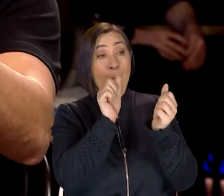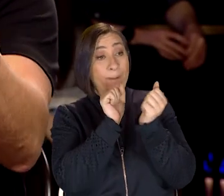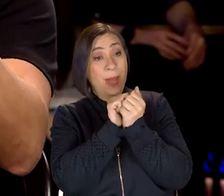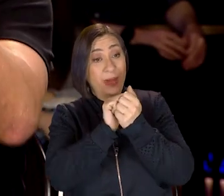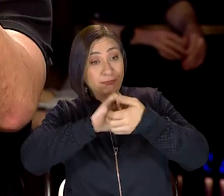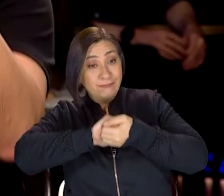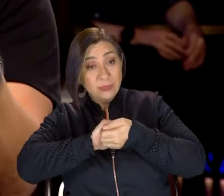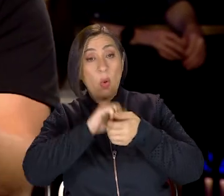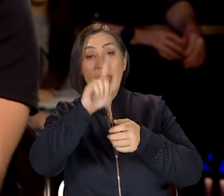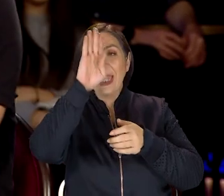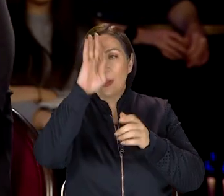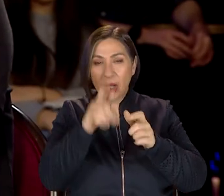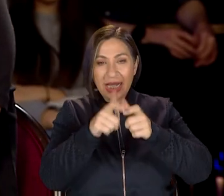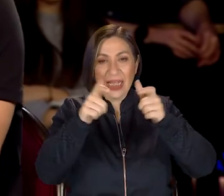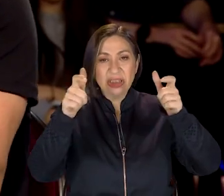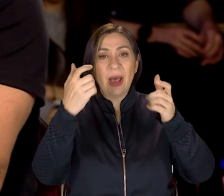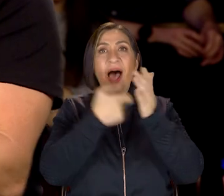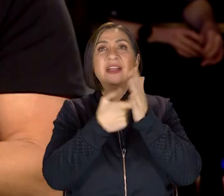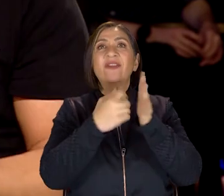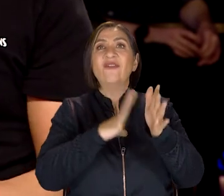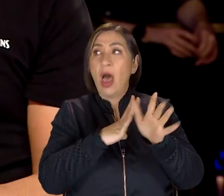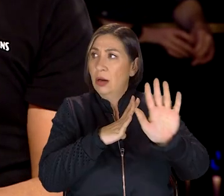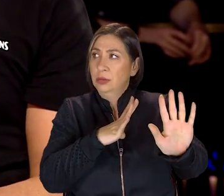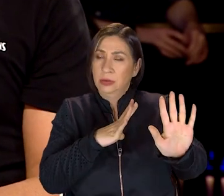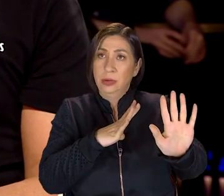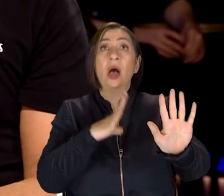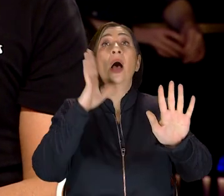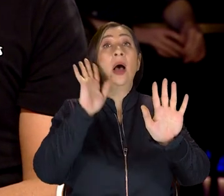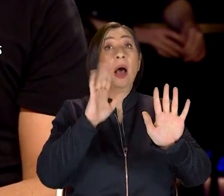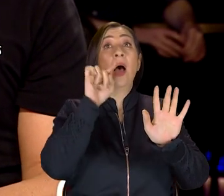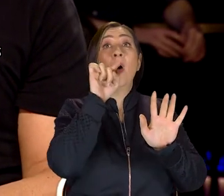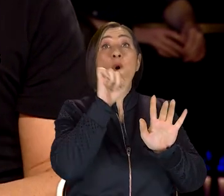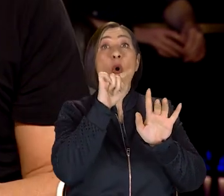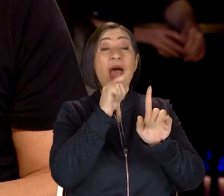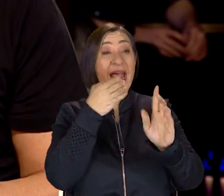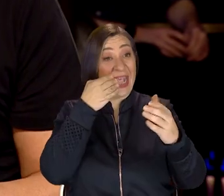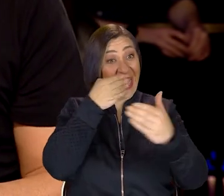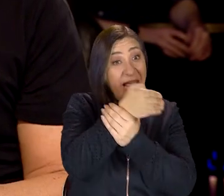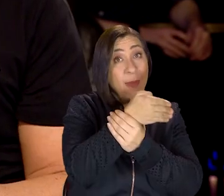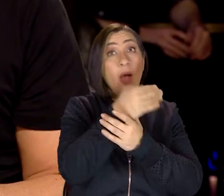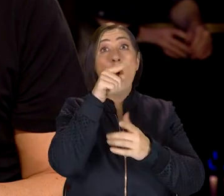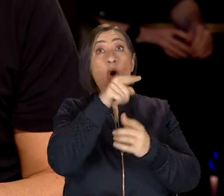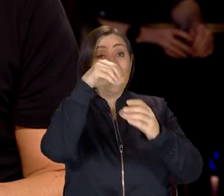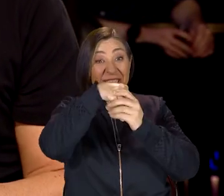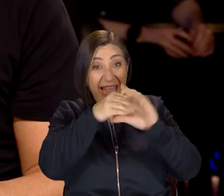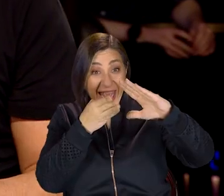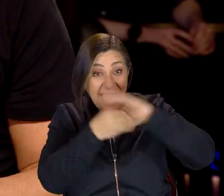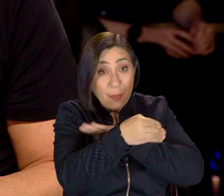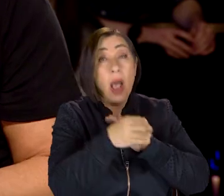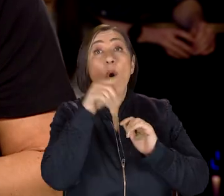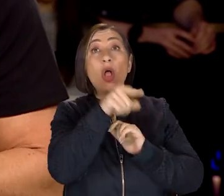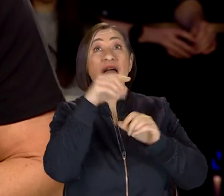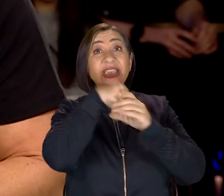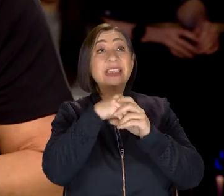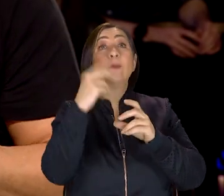birliktelik İstanbul Gelişim adı altında oluşmuş ve var. Ve oraya tabii girmek, onların arasına girmek, onların